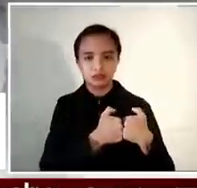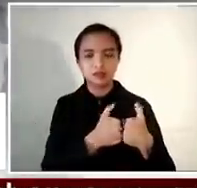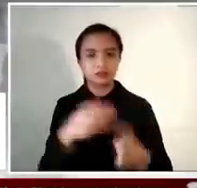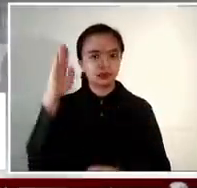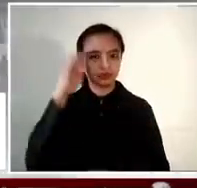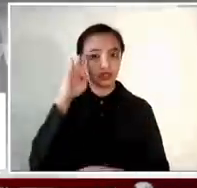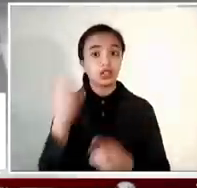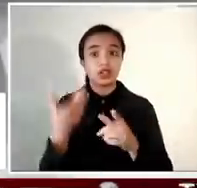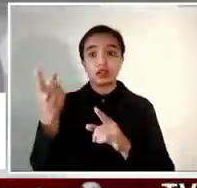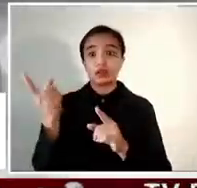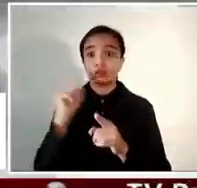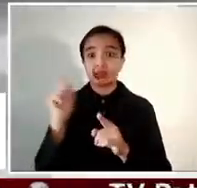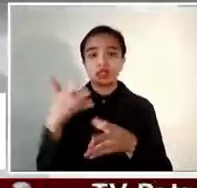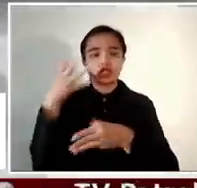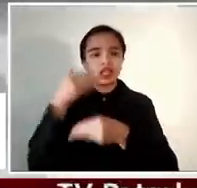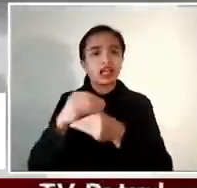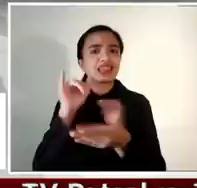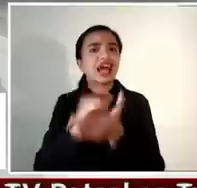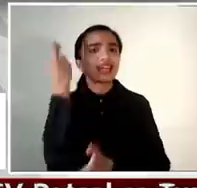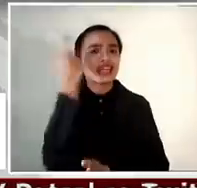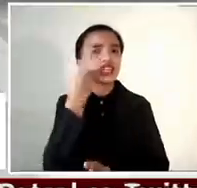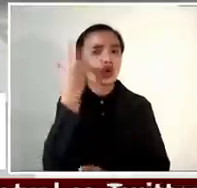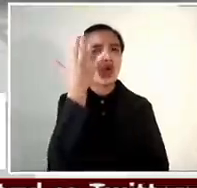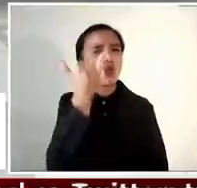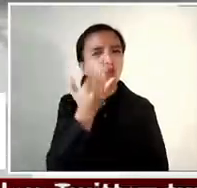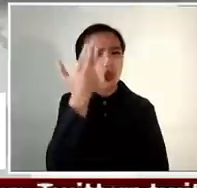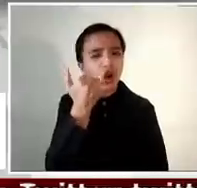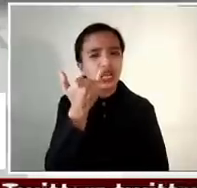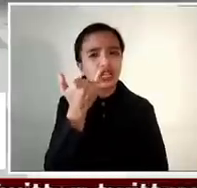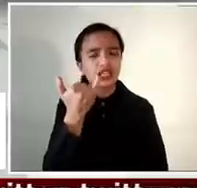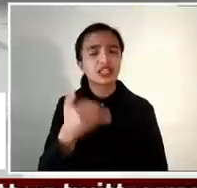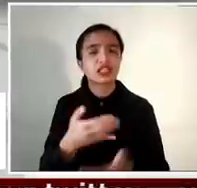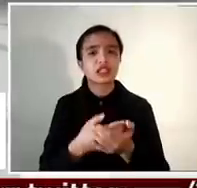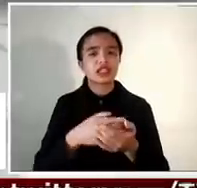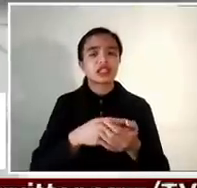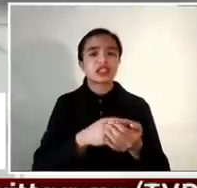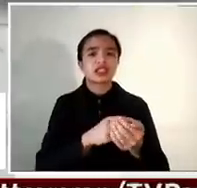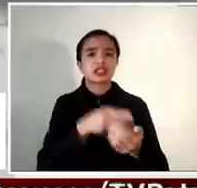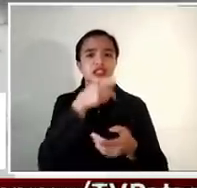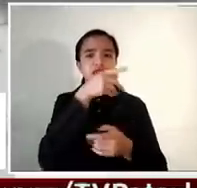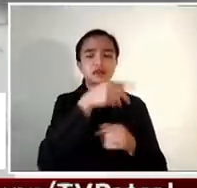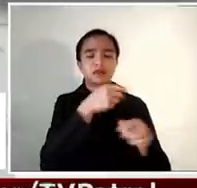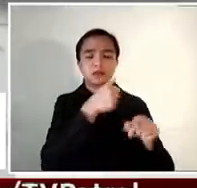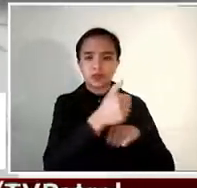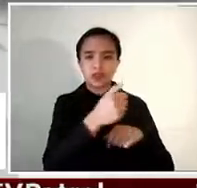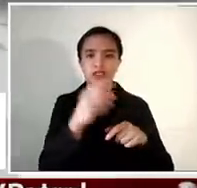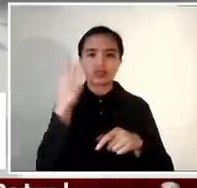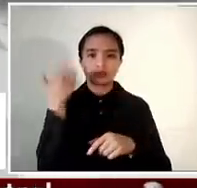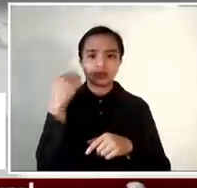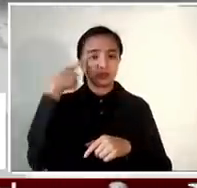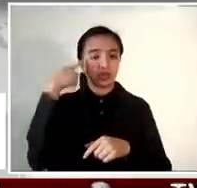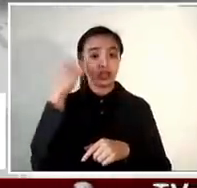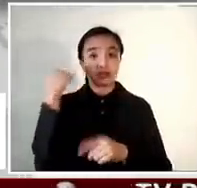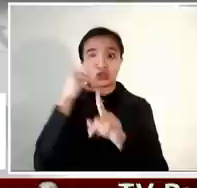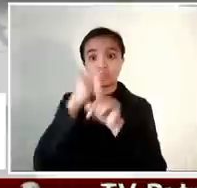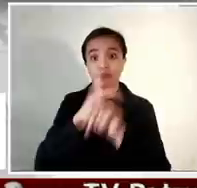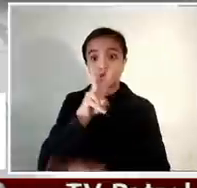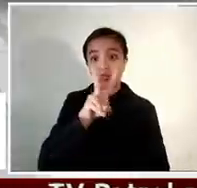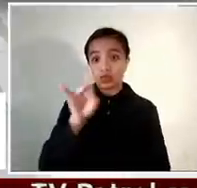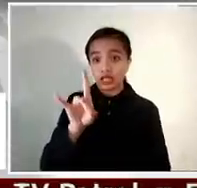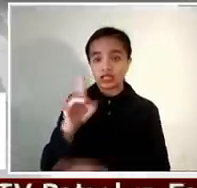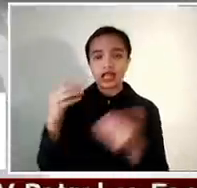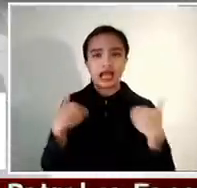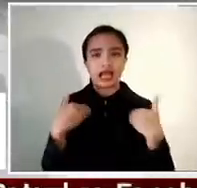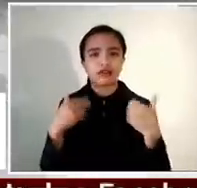pa ni Baron, ito ang dahilan kung bakit niya inihian si Ping. November 28, 2016, magkasama sa isang eksena